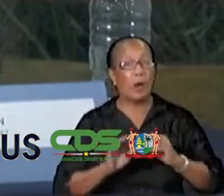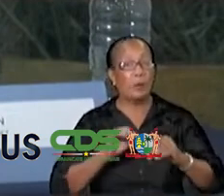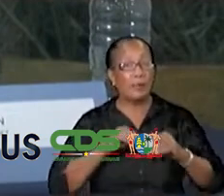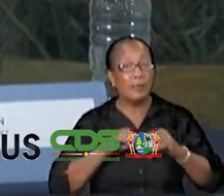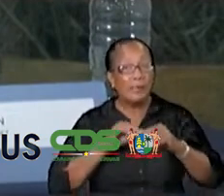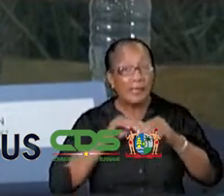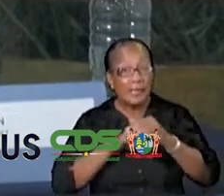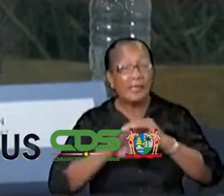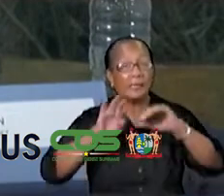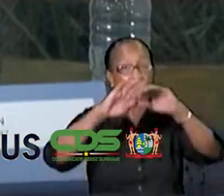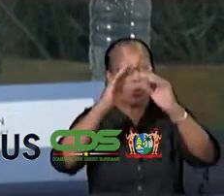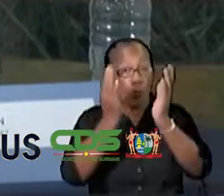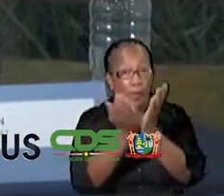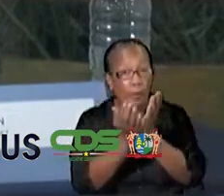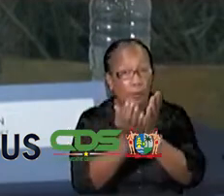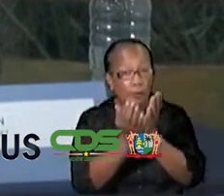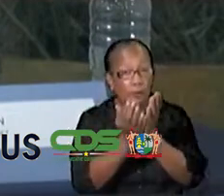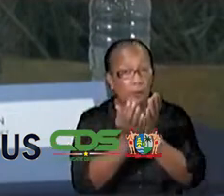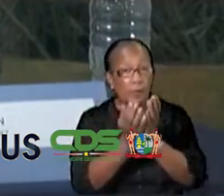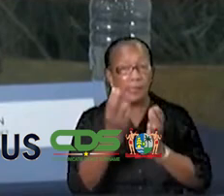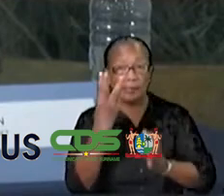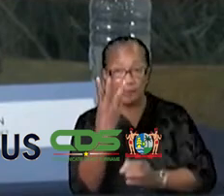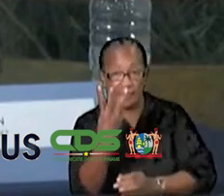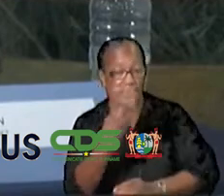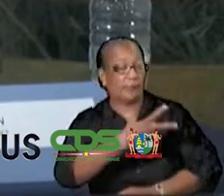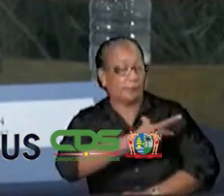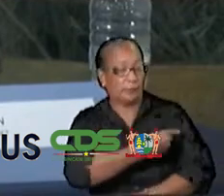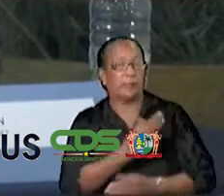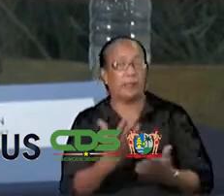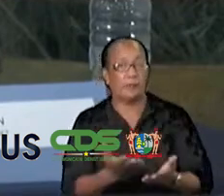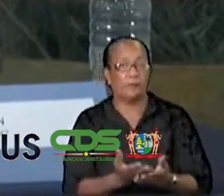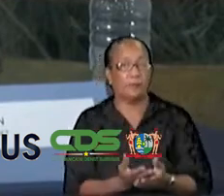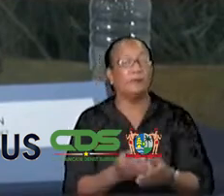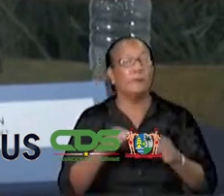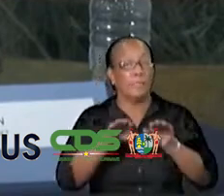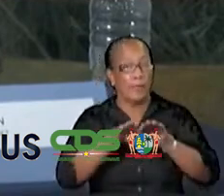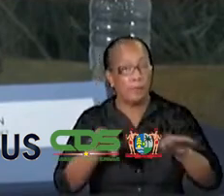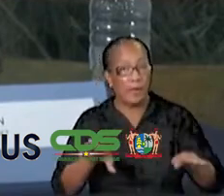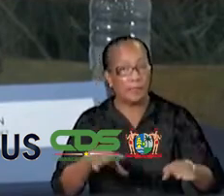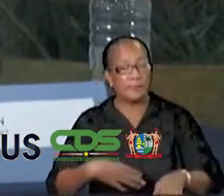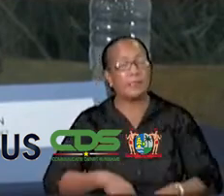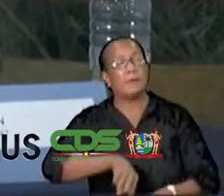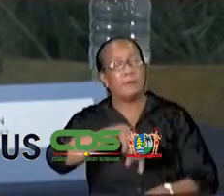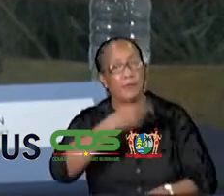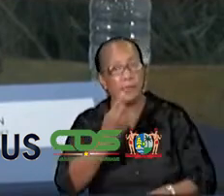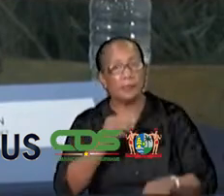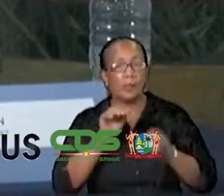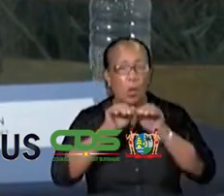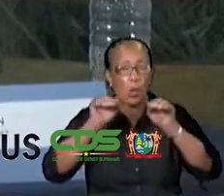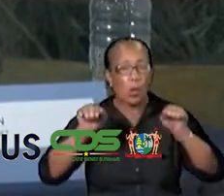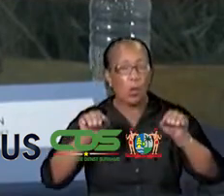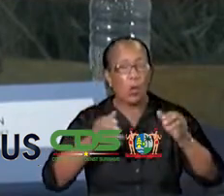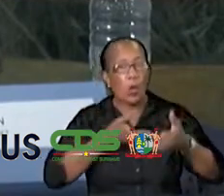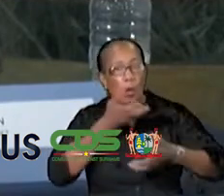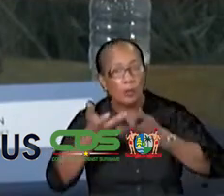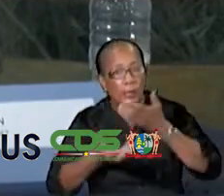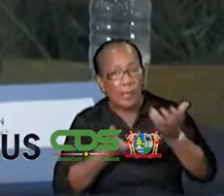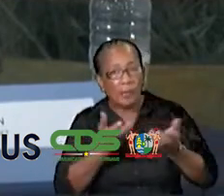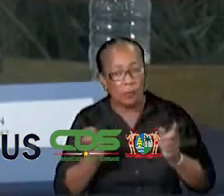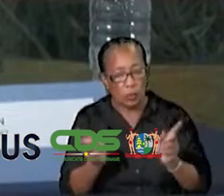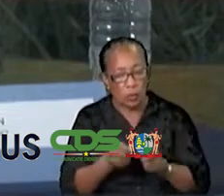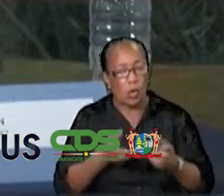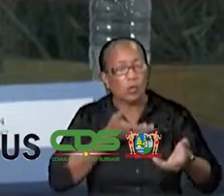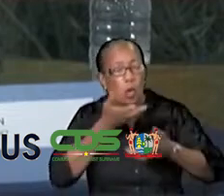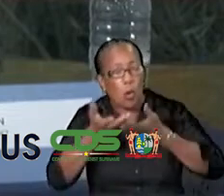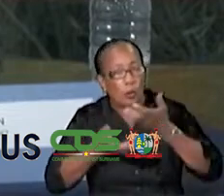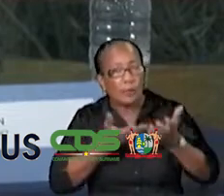dienen. Dus een extra dosis. De basis daarvan heb ik al meerdere keren uitgelegd. Ik zal het nu ook kort uitleggen.